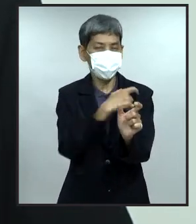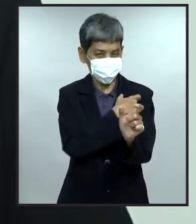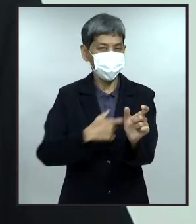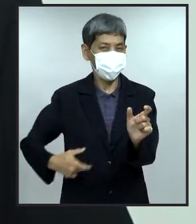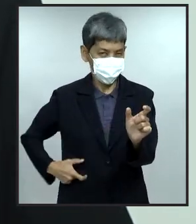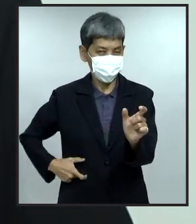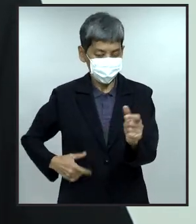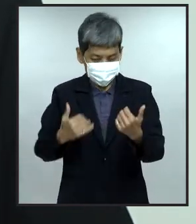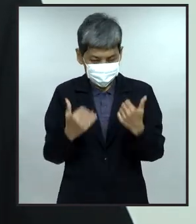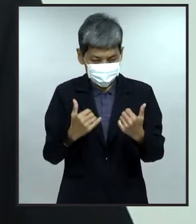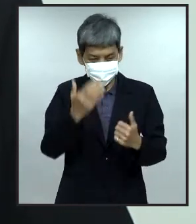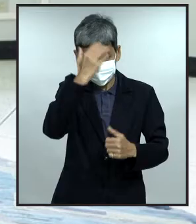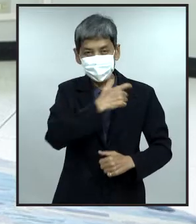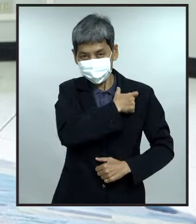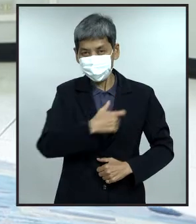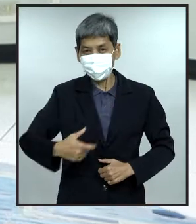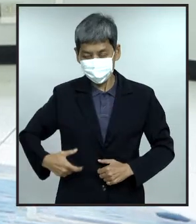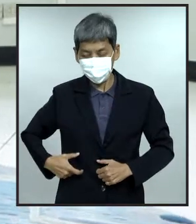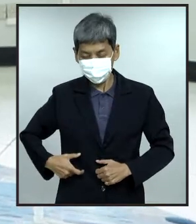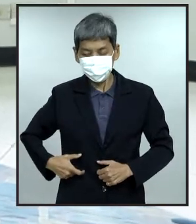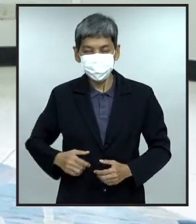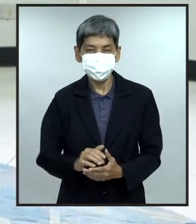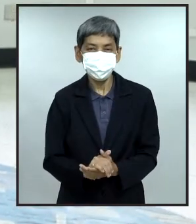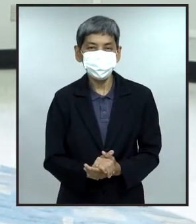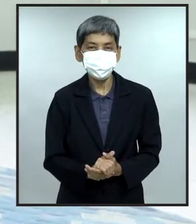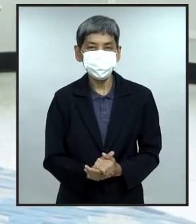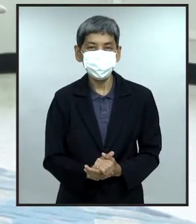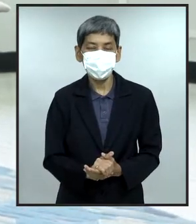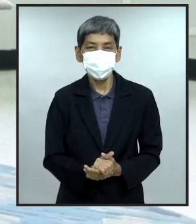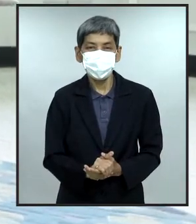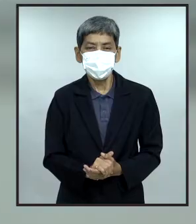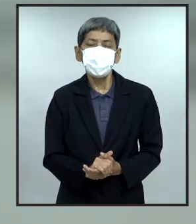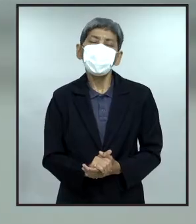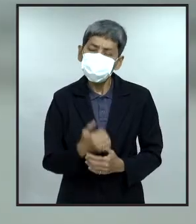นาถตอนนี้ก็เป็นพระ